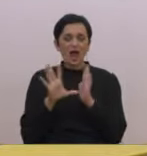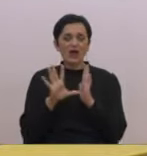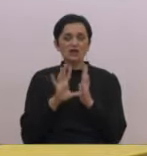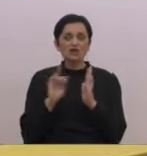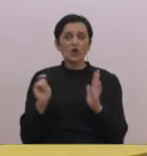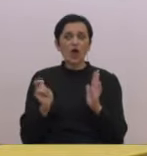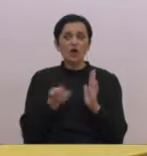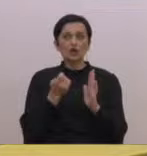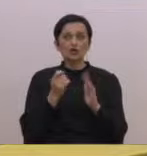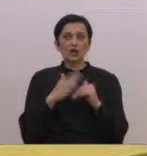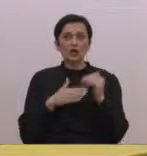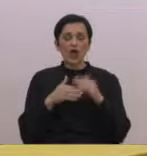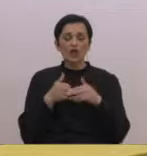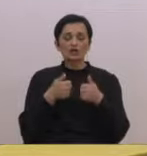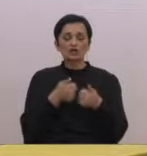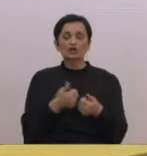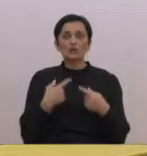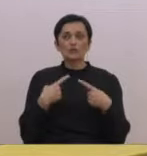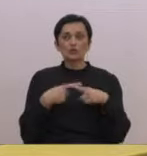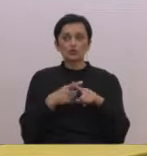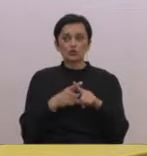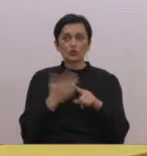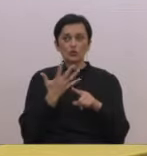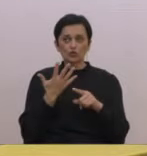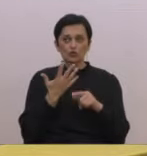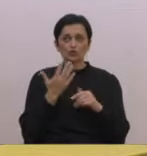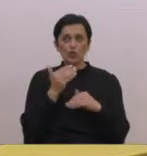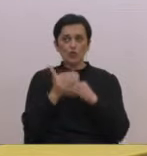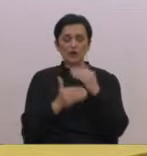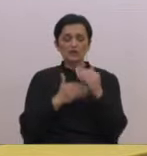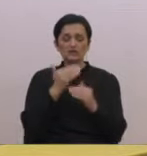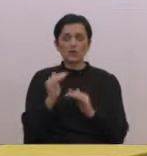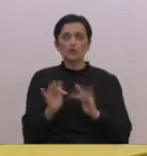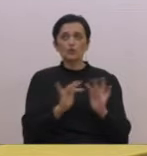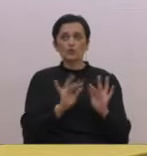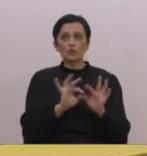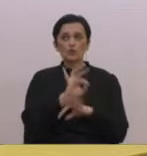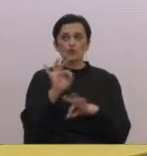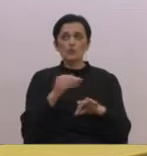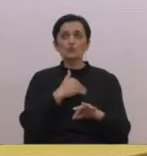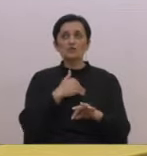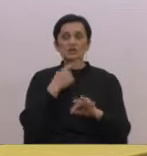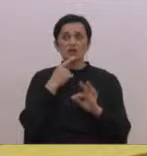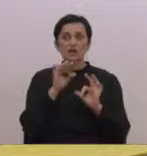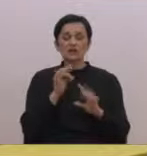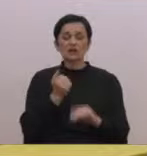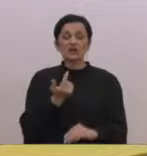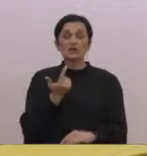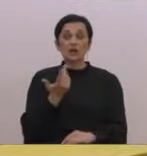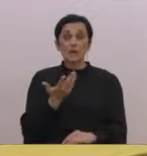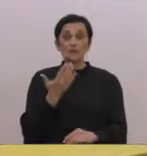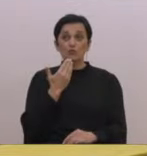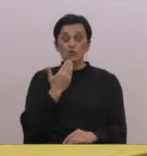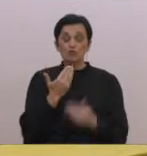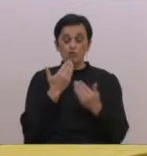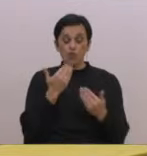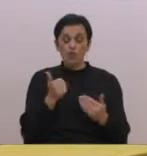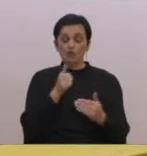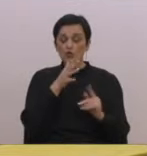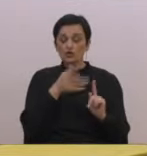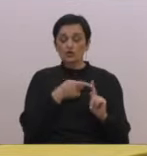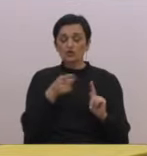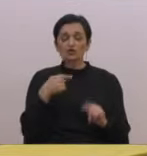აუქციონებს ხელშეწყობ სქემებს რომელიც წარმატებით მიმდინარეობს ეს პროექტი მინდა გითხრათ რამდენიმე ბოლო რამდენიმე წელია